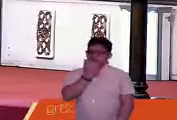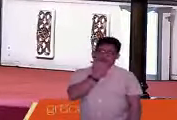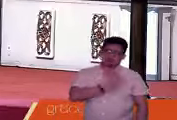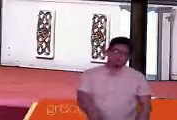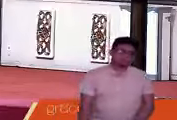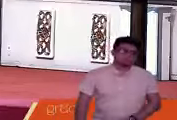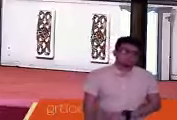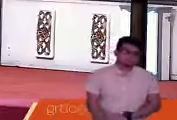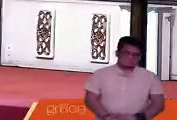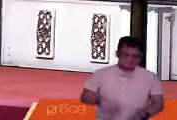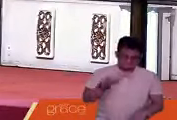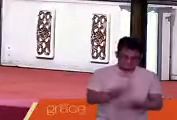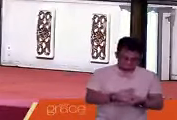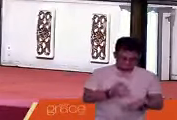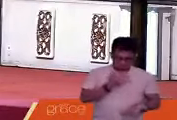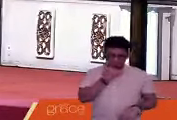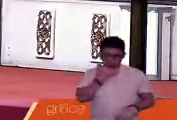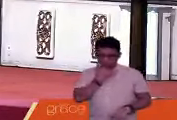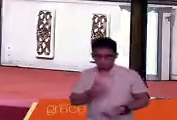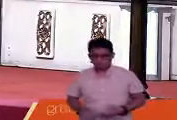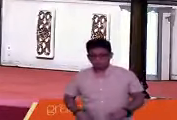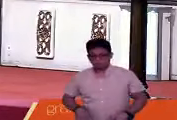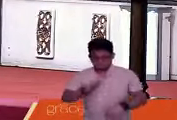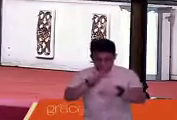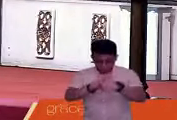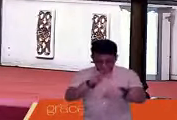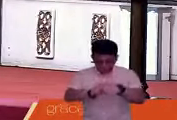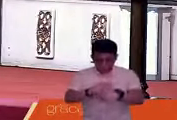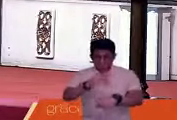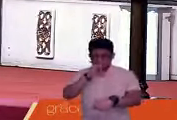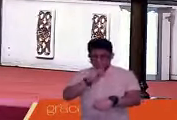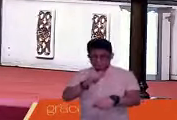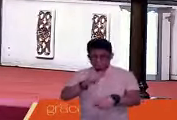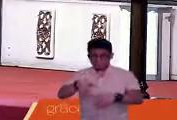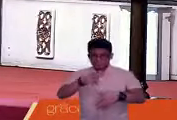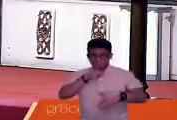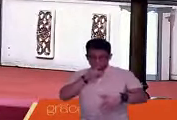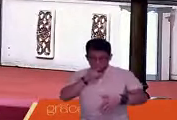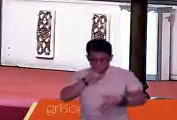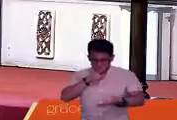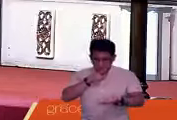Mga kaigsoonan, dili na mao ang ministry. Ang ministry is honesty.